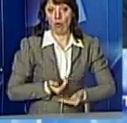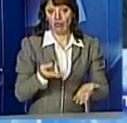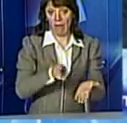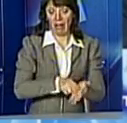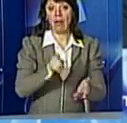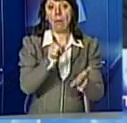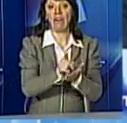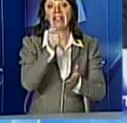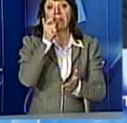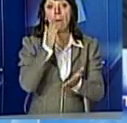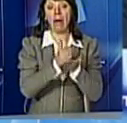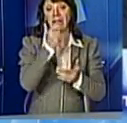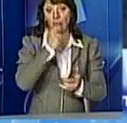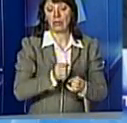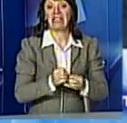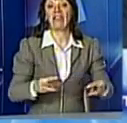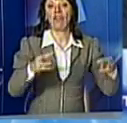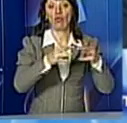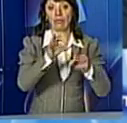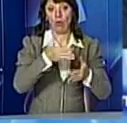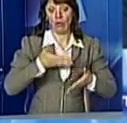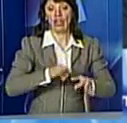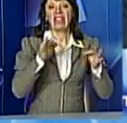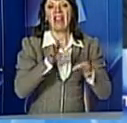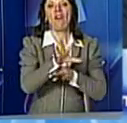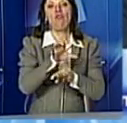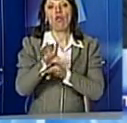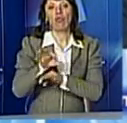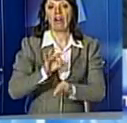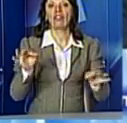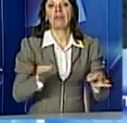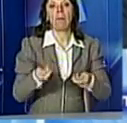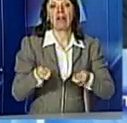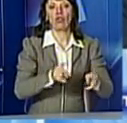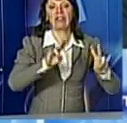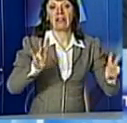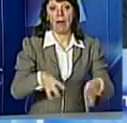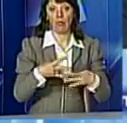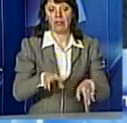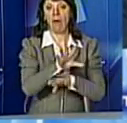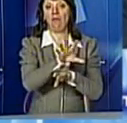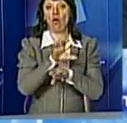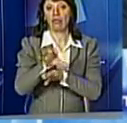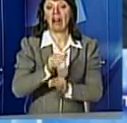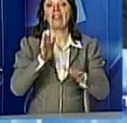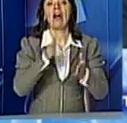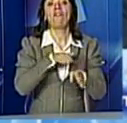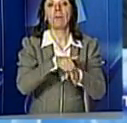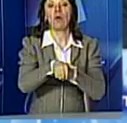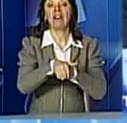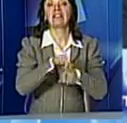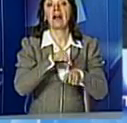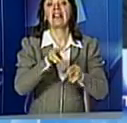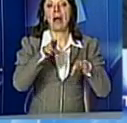він повинен мати при собі свідоцтво про народження ніяких фотокарток він приносити не потрібно фотографування відбувається на місці І